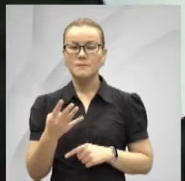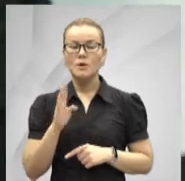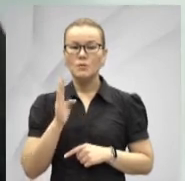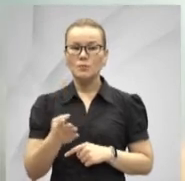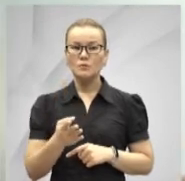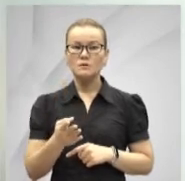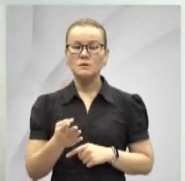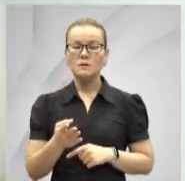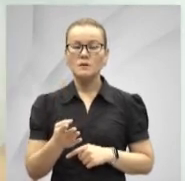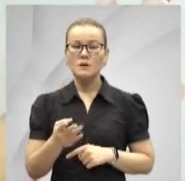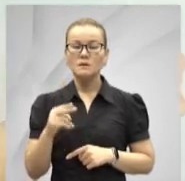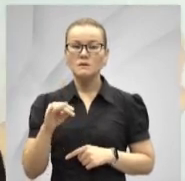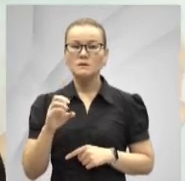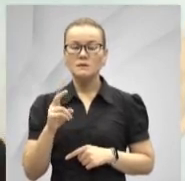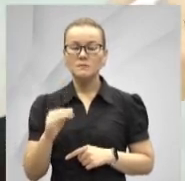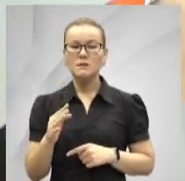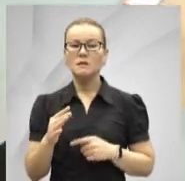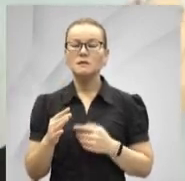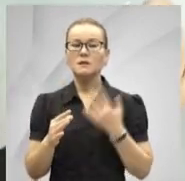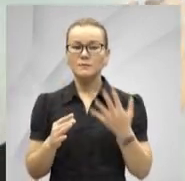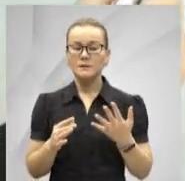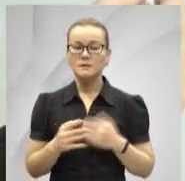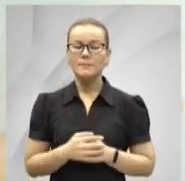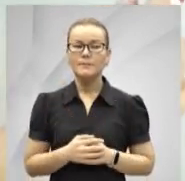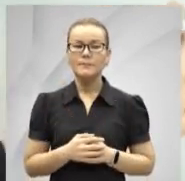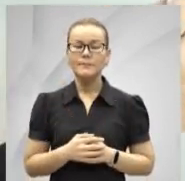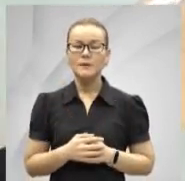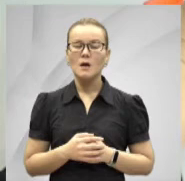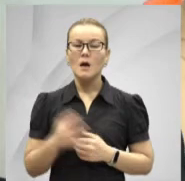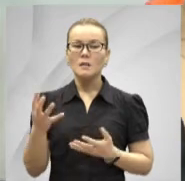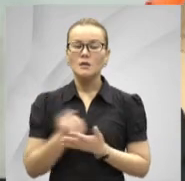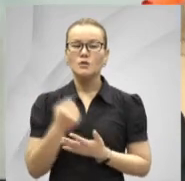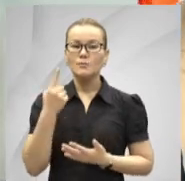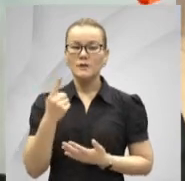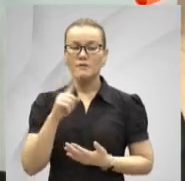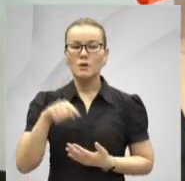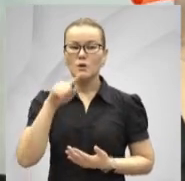Получаем значение дискриминанта равное 5. Найдем первый